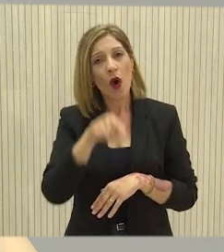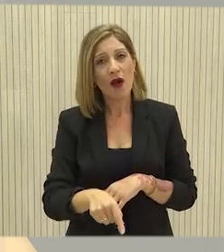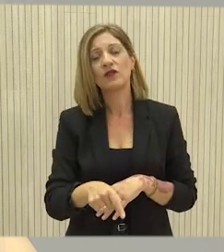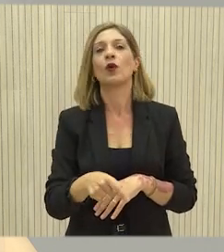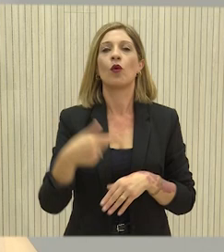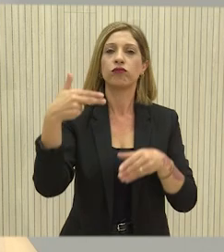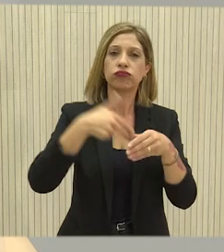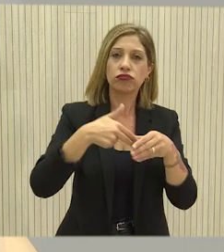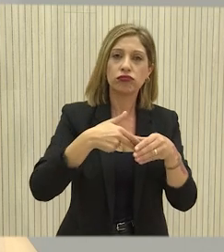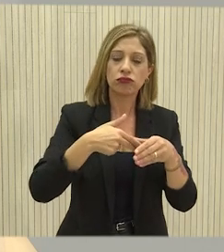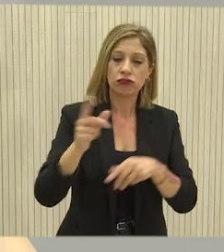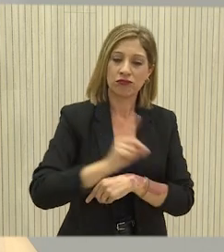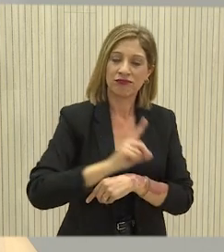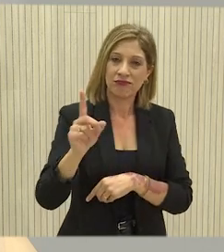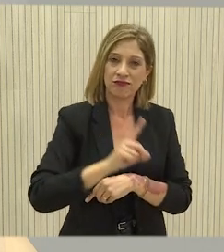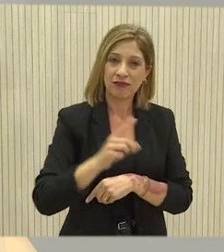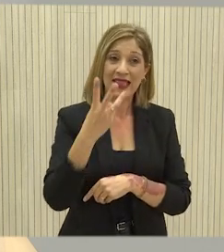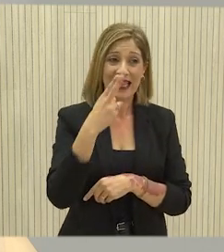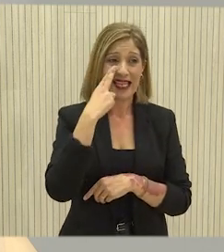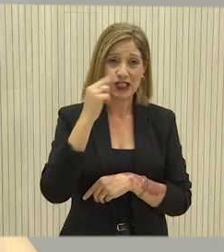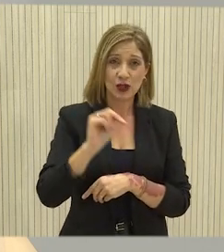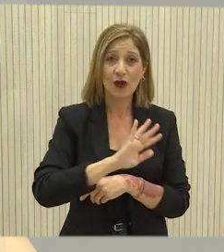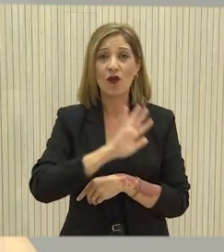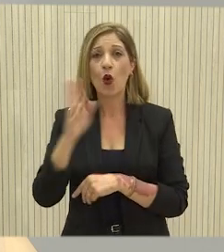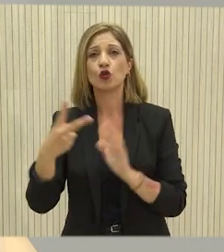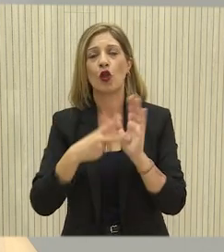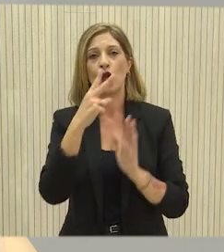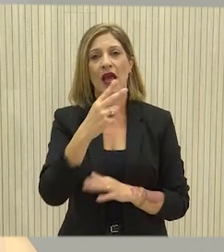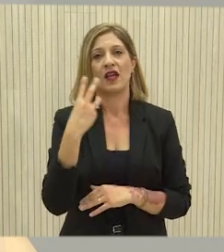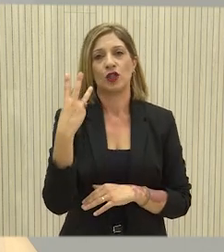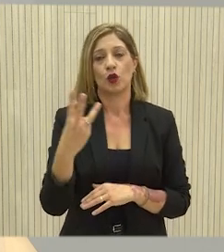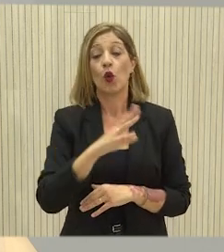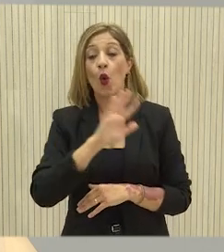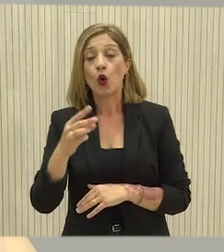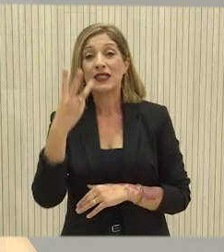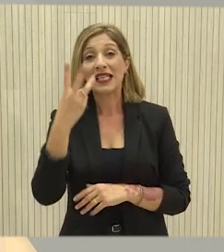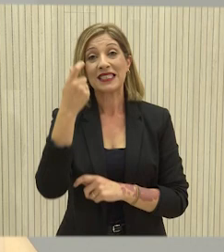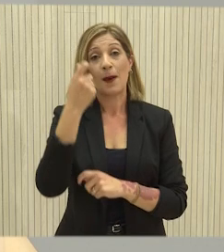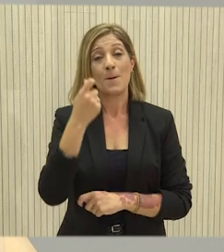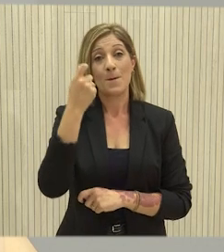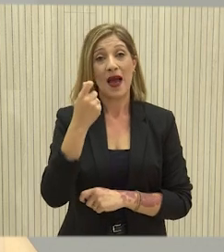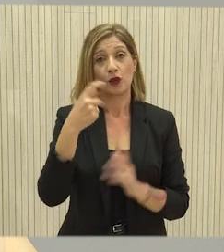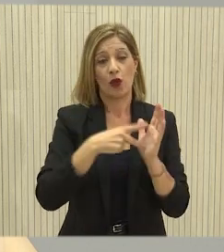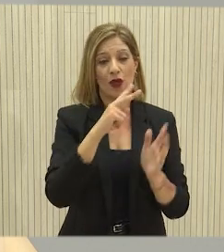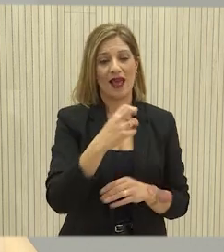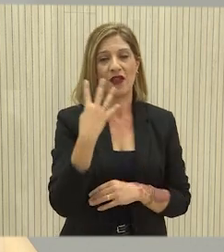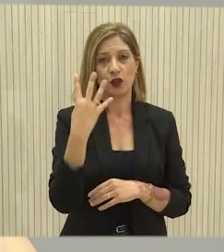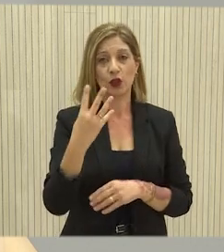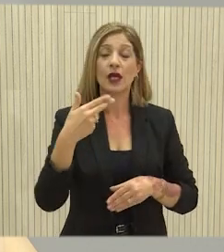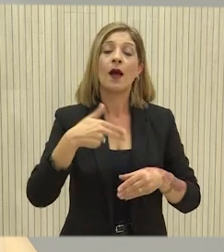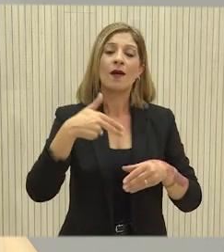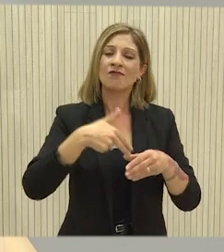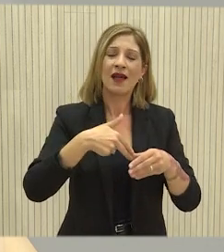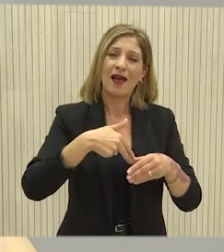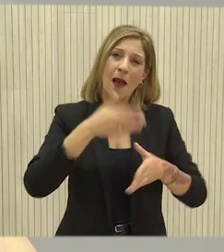αφορούν τα καύσιμα κίνησης θα ισχύουν από 3 Νοεμβρίου 2023 μέχρι 3 Μαρτίου 2024 και για το πετρέλαιο θέρμανσης